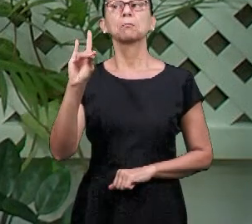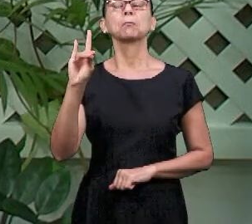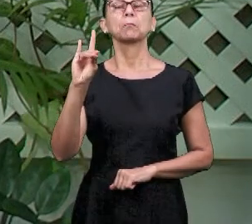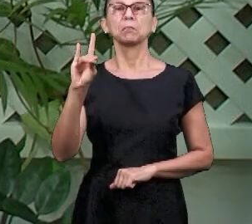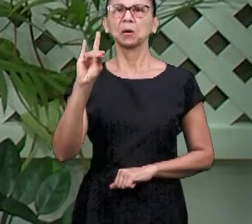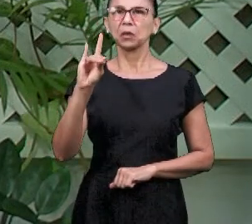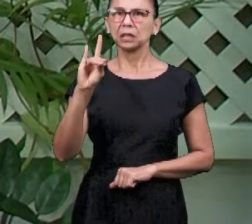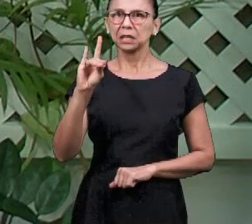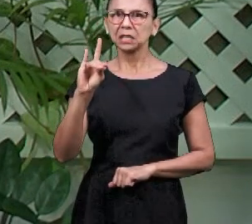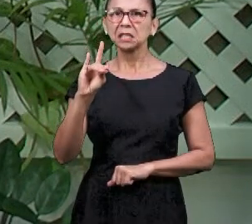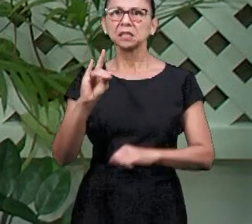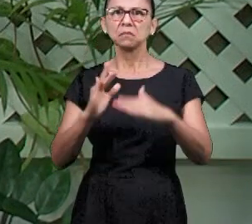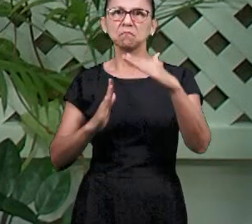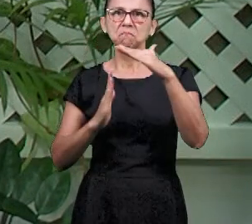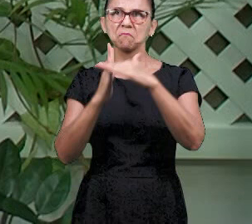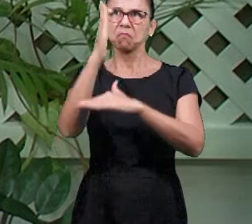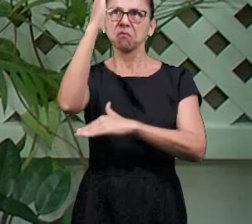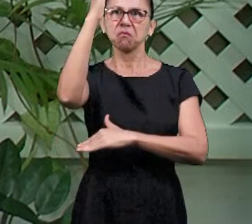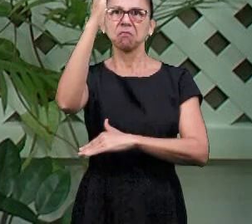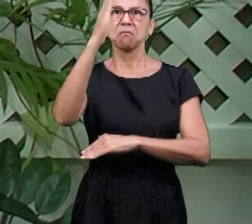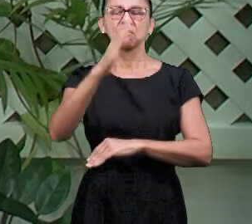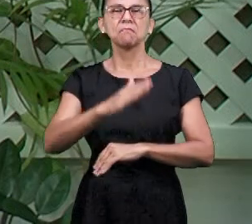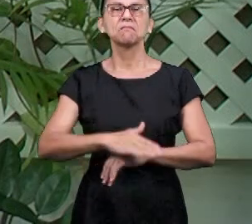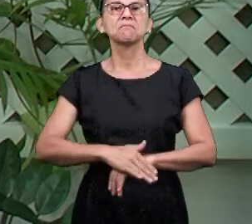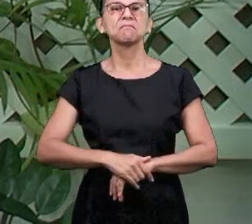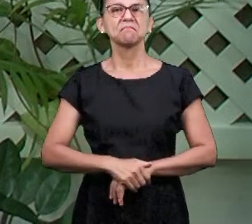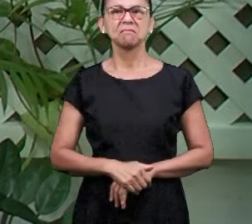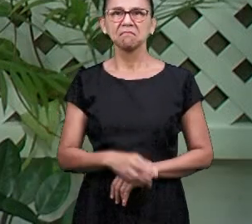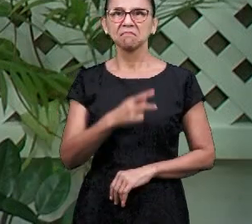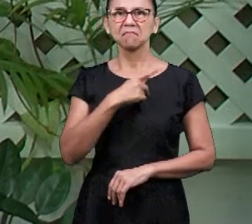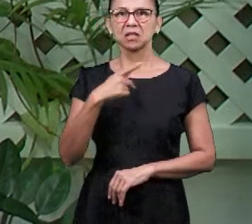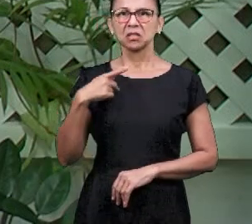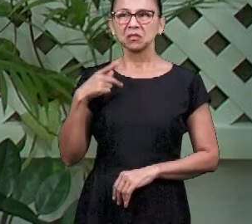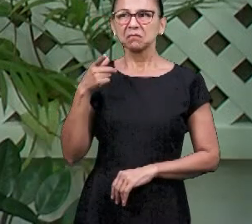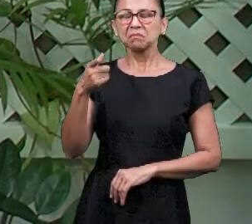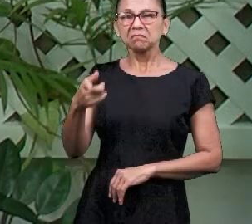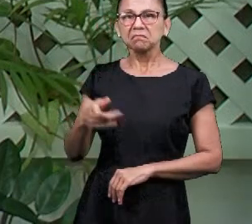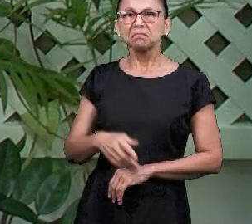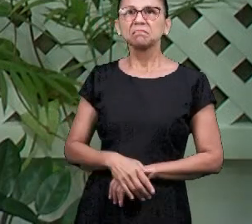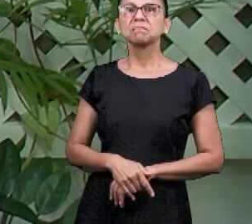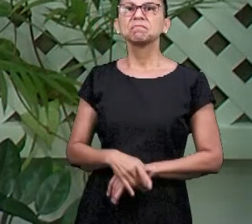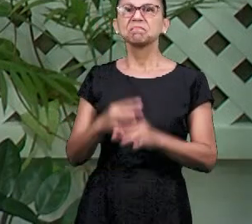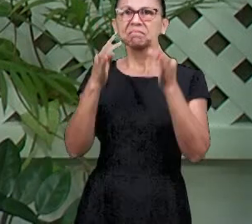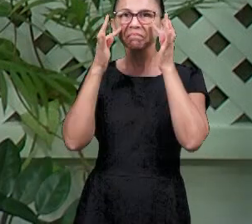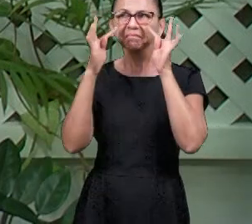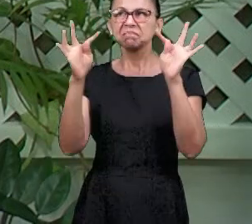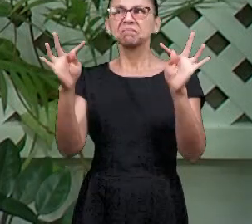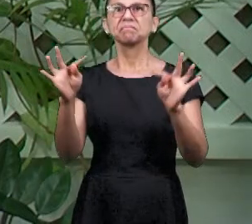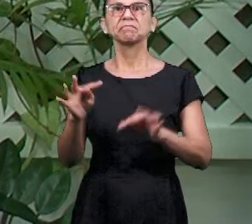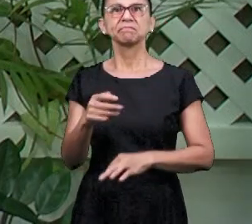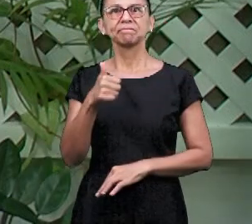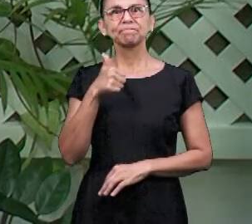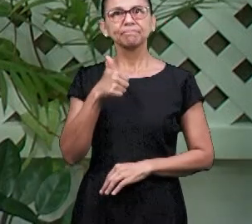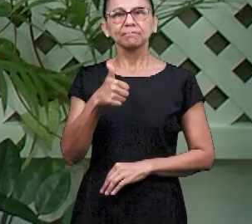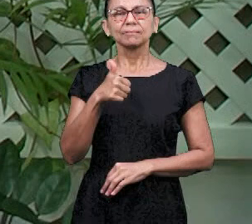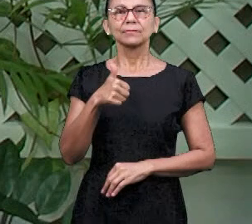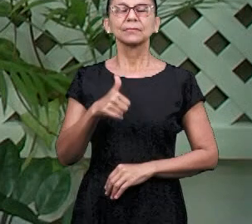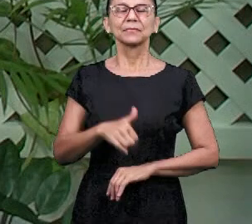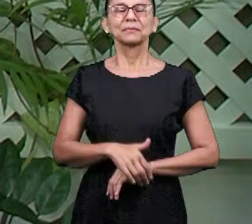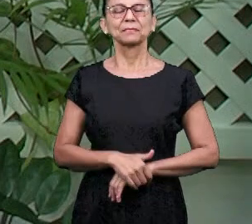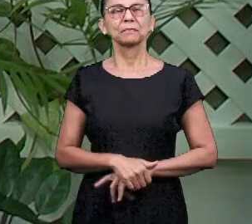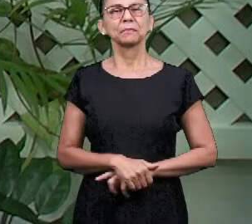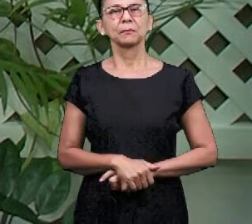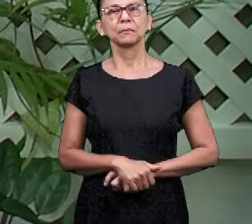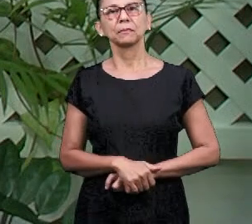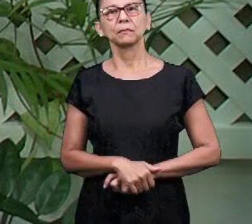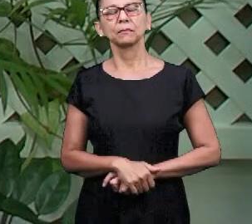Brésil comme à l'étranger. Nous avons eu ici, par exemple, le premier pays de l'étranger qui a